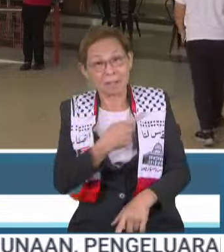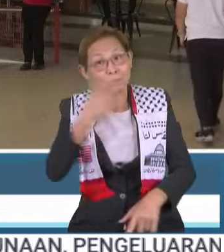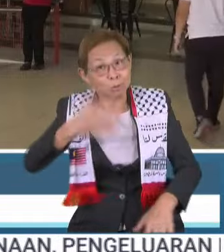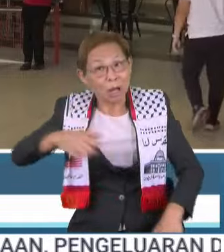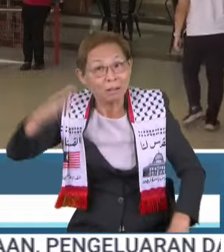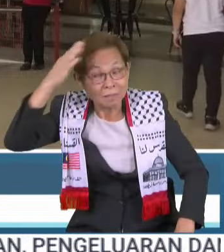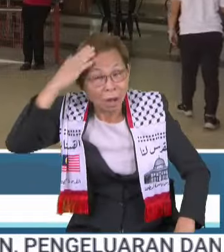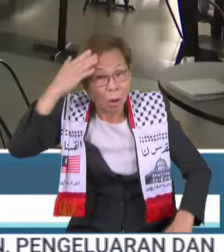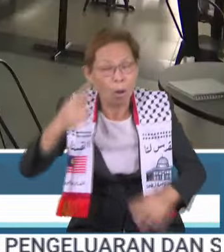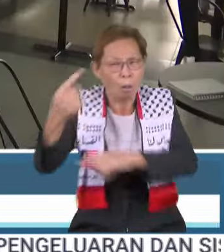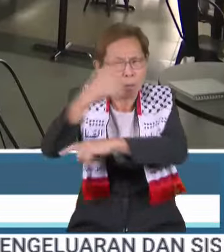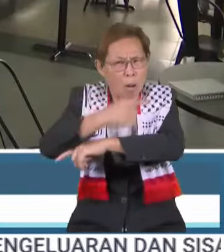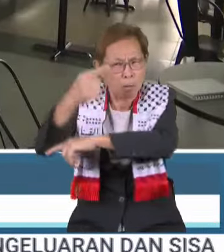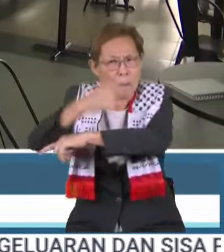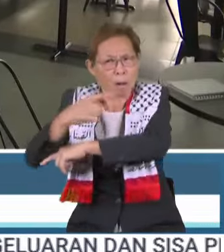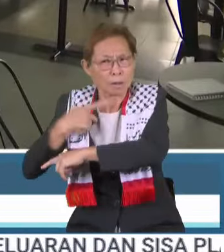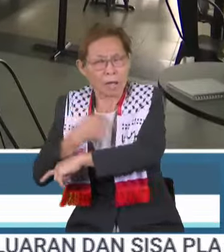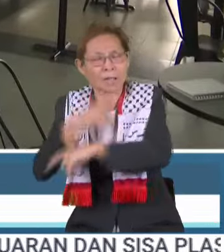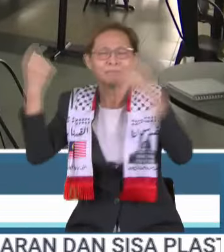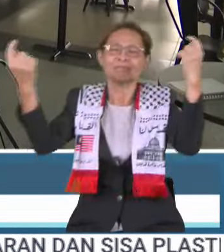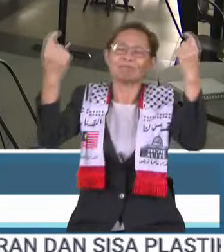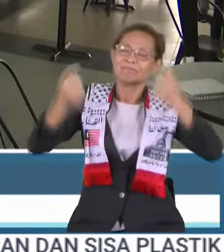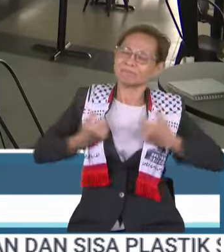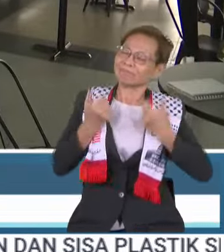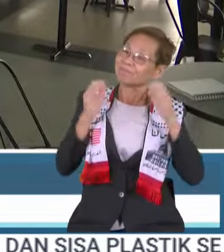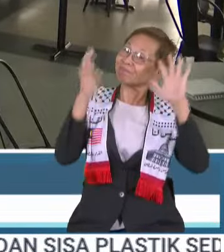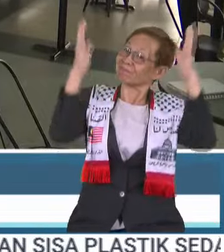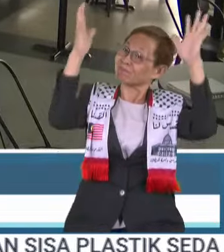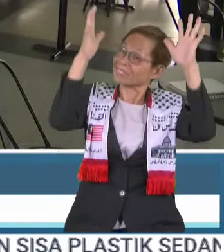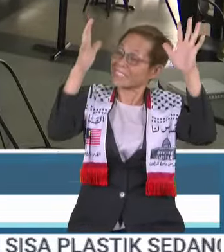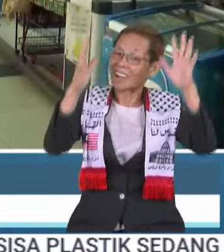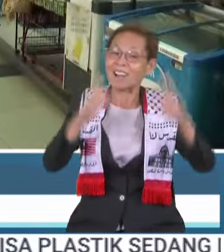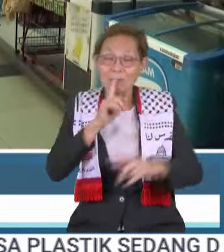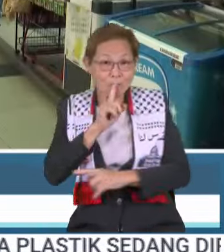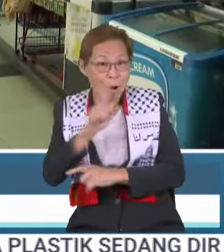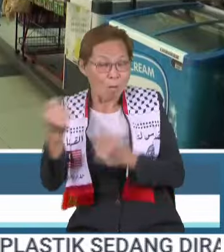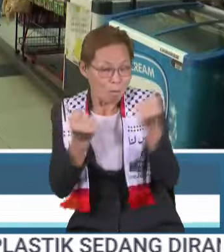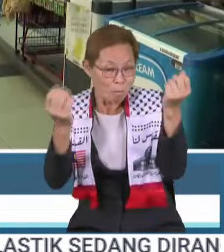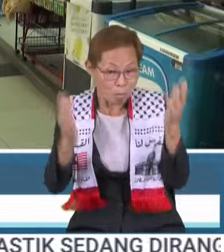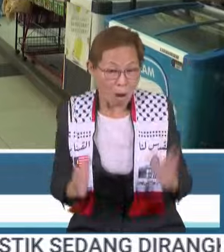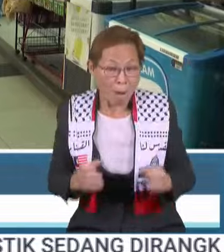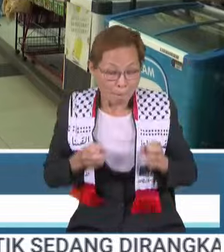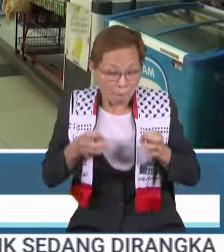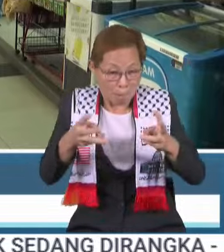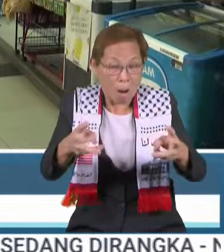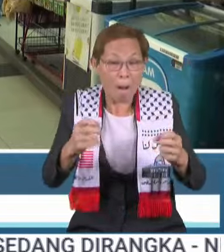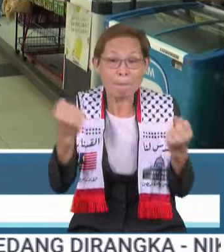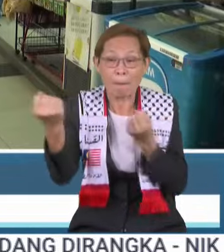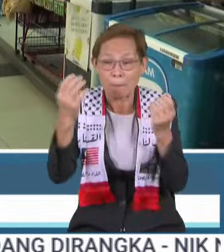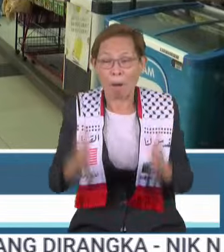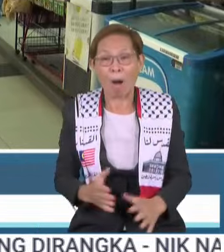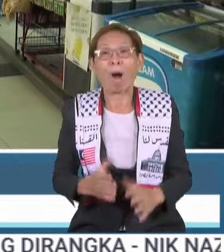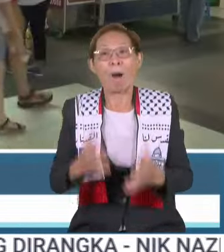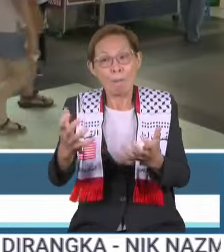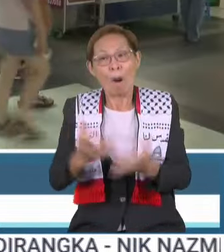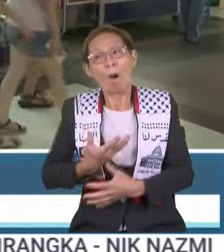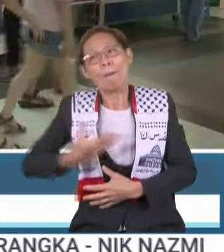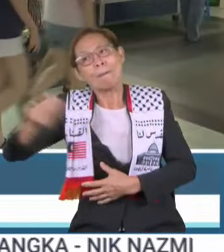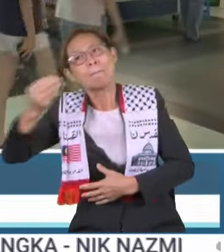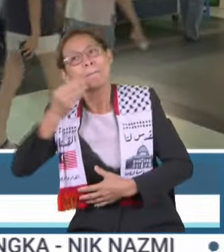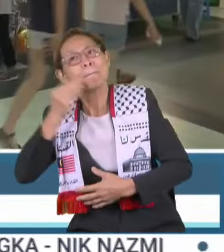maklum, beberapa hari saja lagi kita akan menyambut Aidilfitri dan tentunya pengguna lebuh raya tidak melepaskan peluang untuk pulang ke kampung